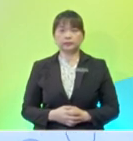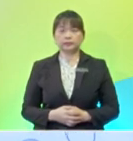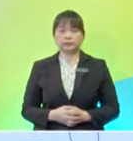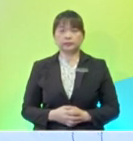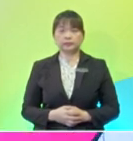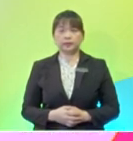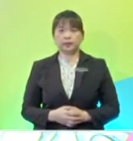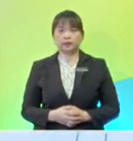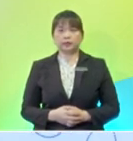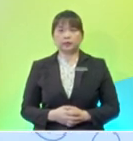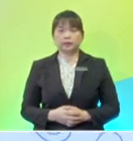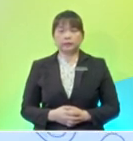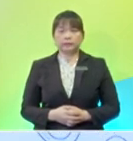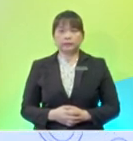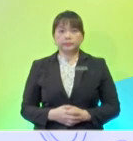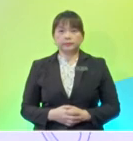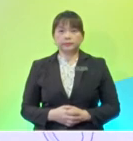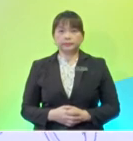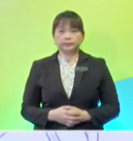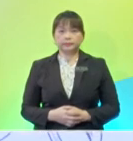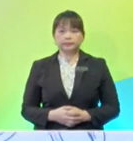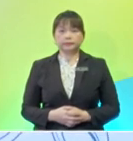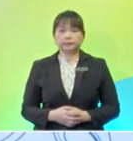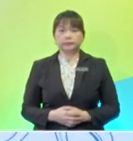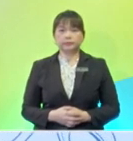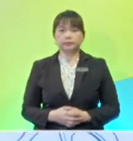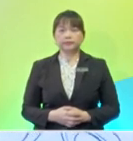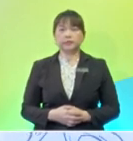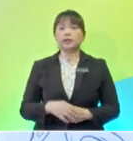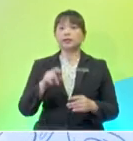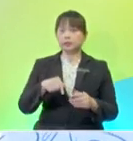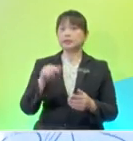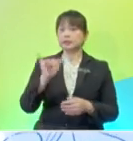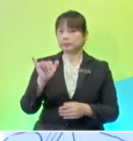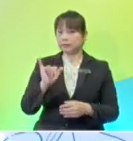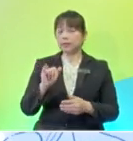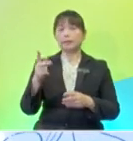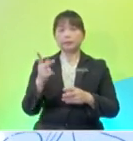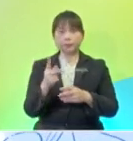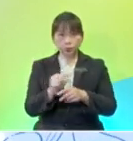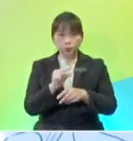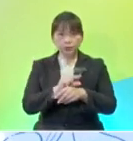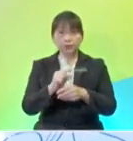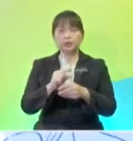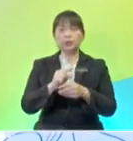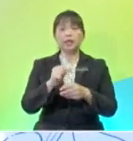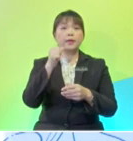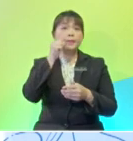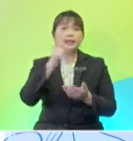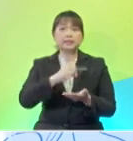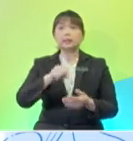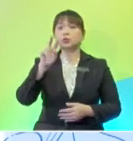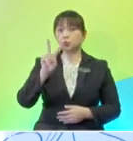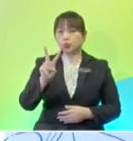Oke sampai ujung Nah ini pakai duit juga ya garis pembinaan Oke lepas kita udah garis gitu garis atas kita garis